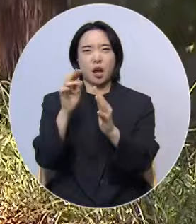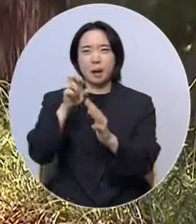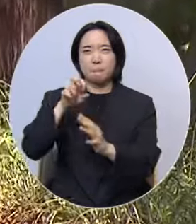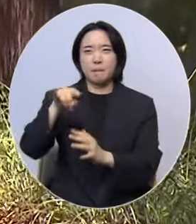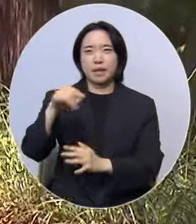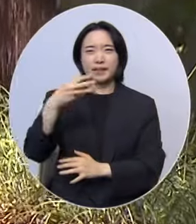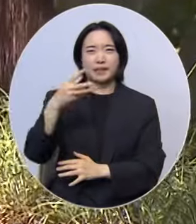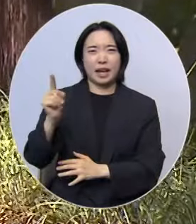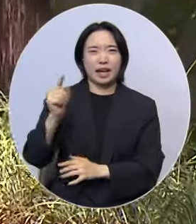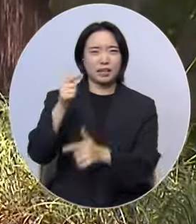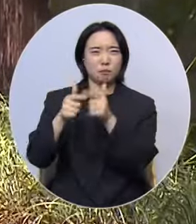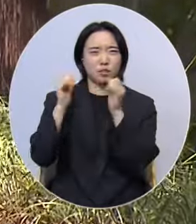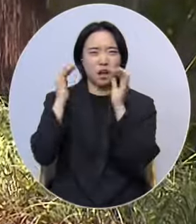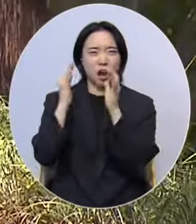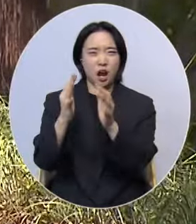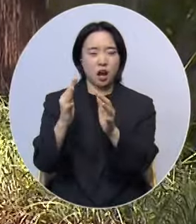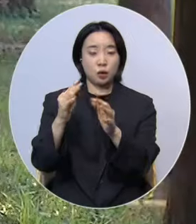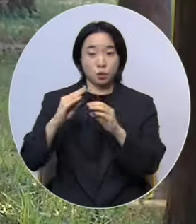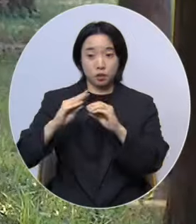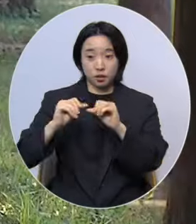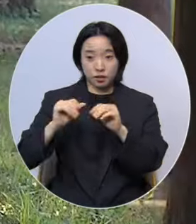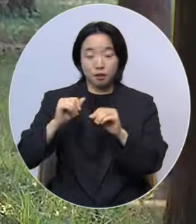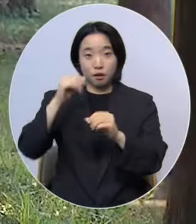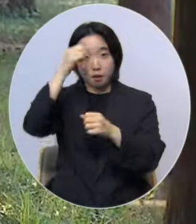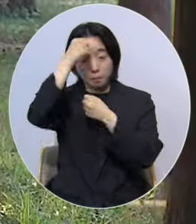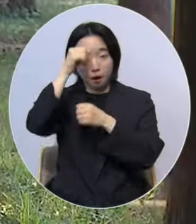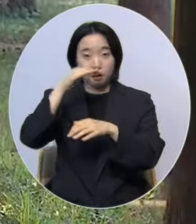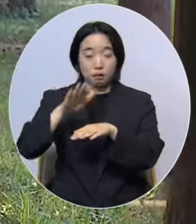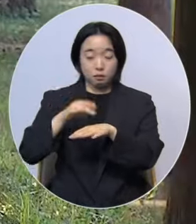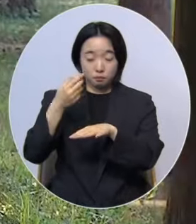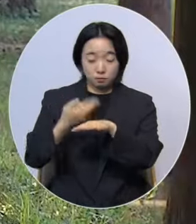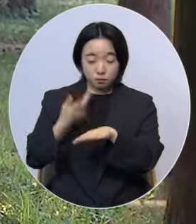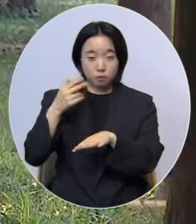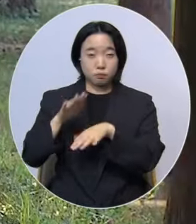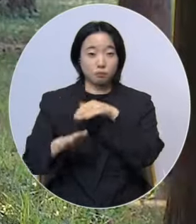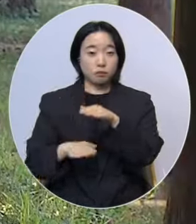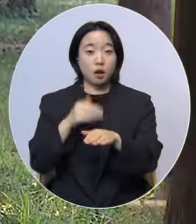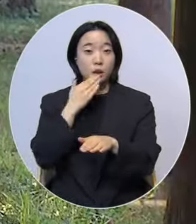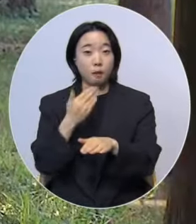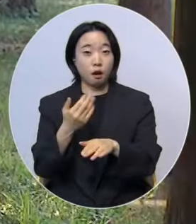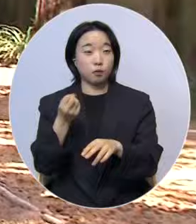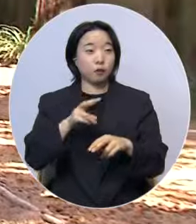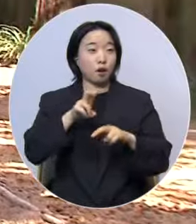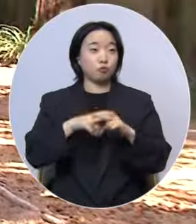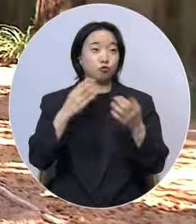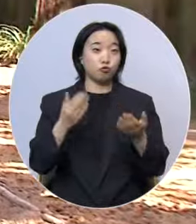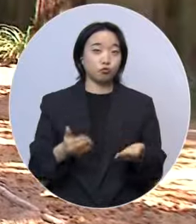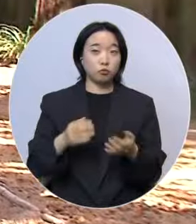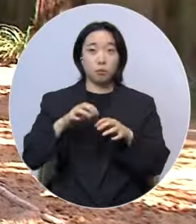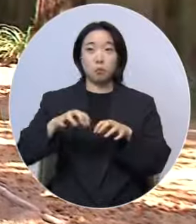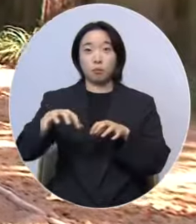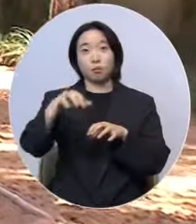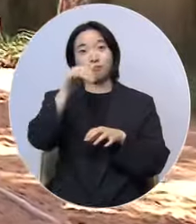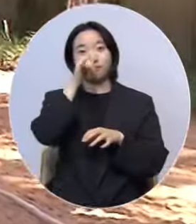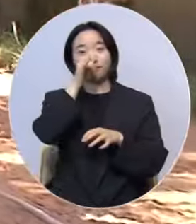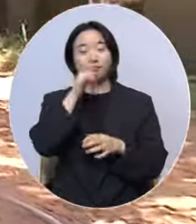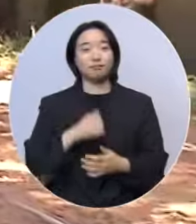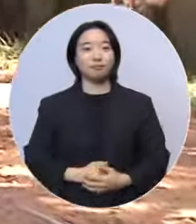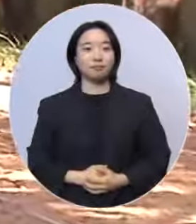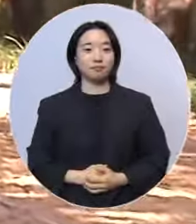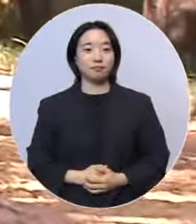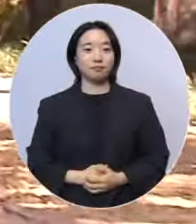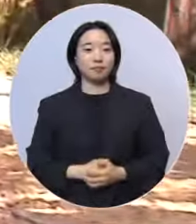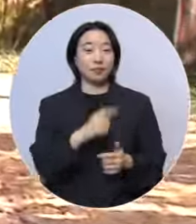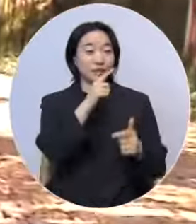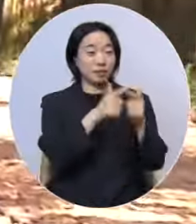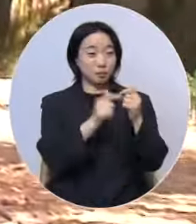맨발로 걸을 수 있는 황토길을 물론 곳곳에 편안히 쉴 수 있는 벤츠가 눈길를 끕니다 메타화 길과